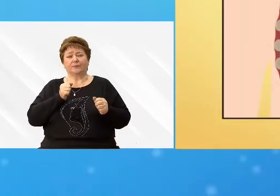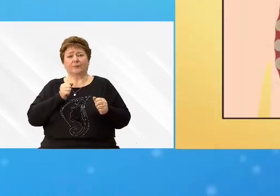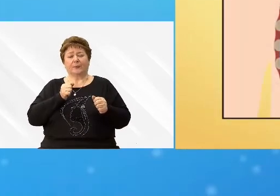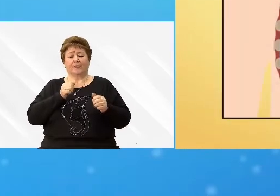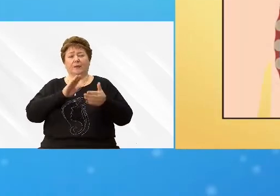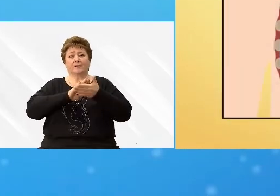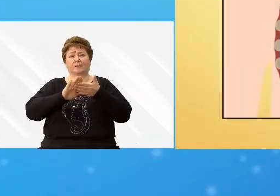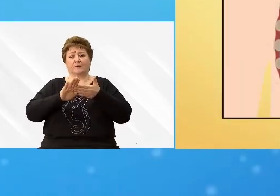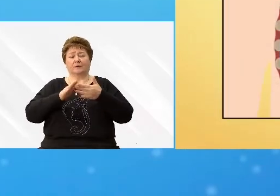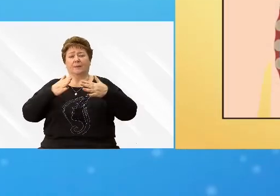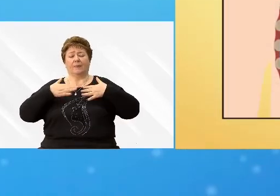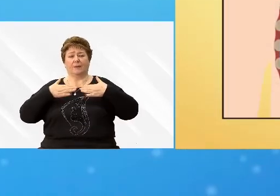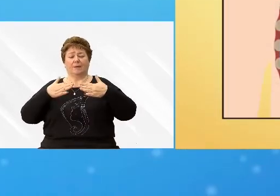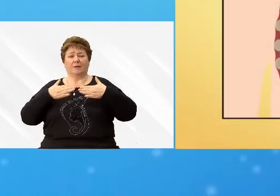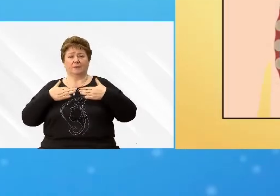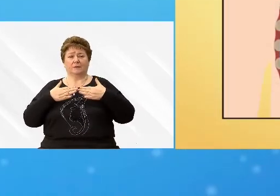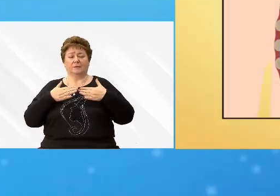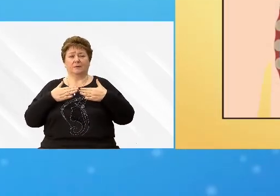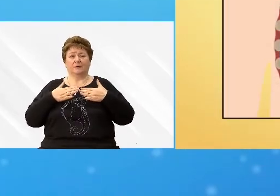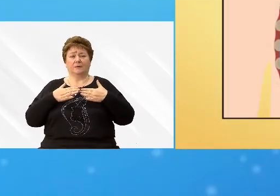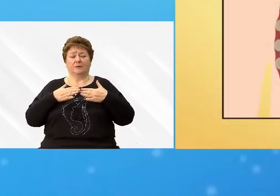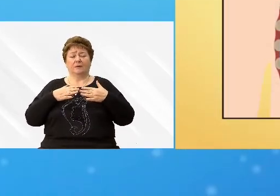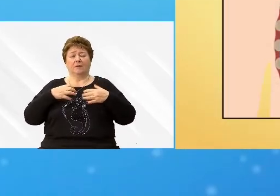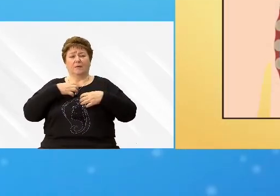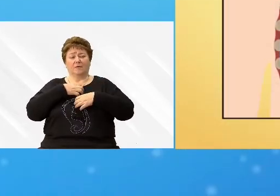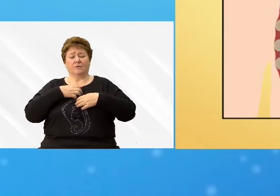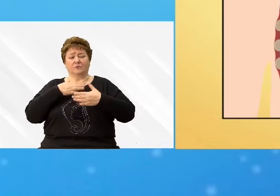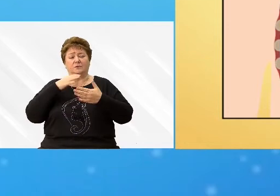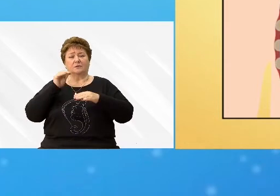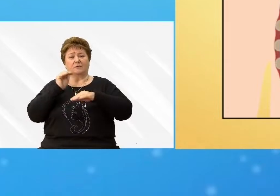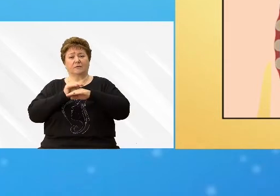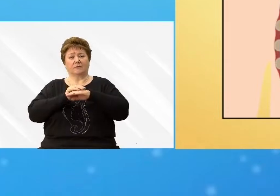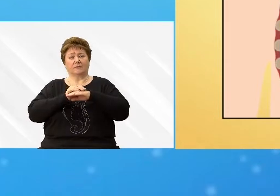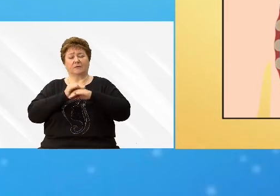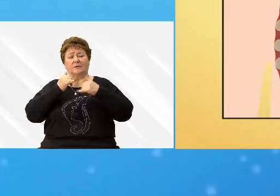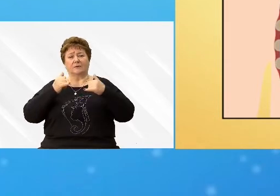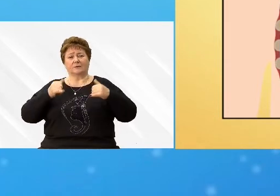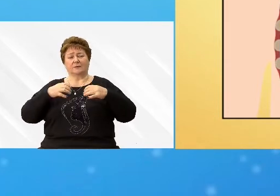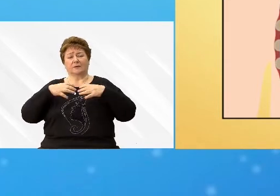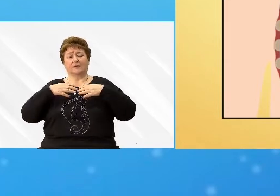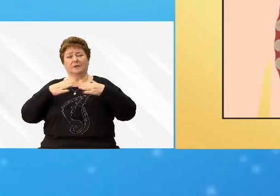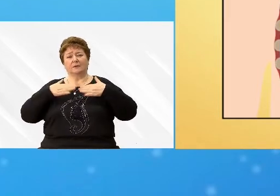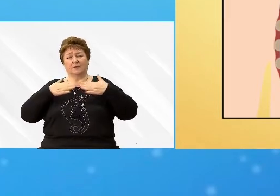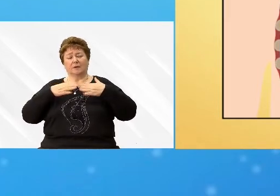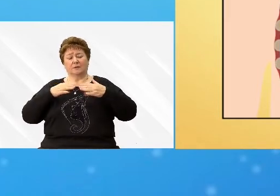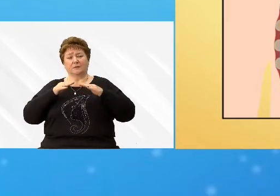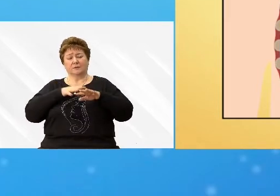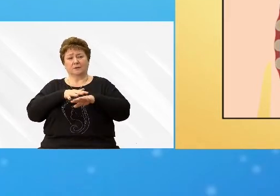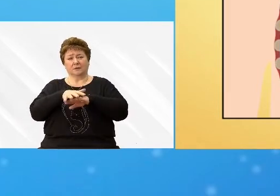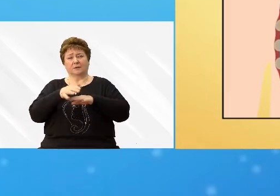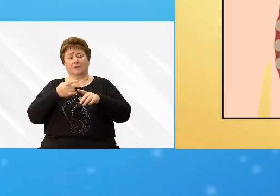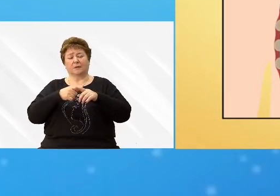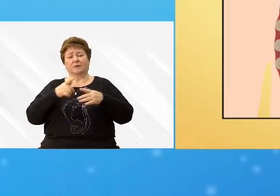гигиена дыхания важный показатель развитости дыхательной системы это